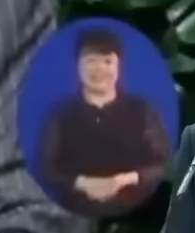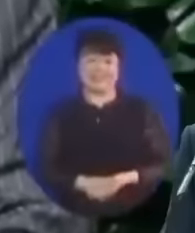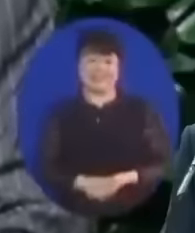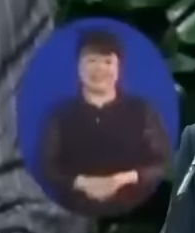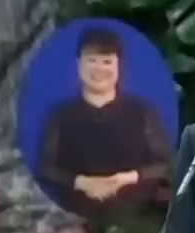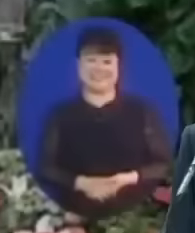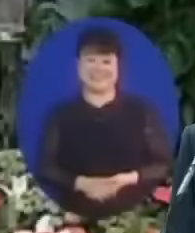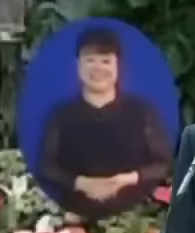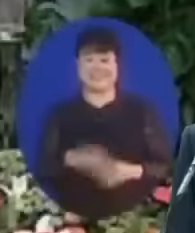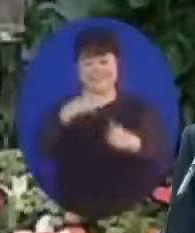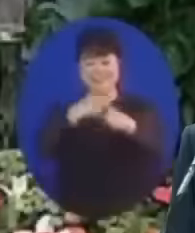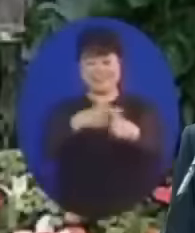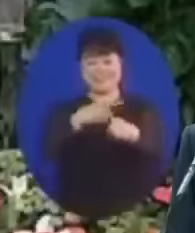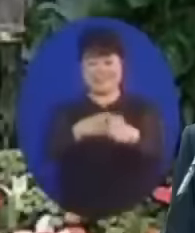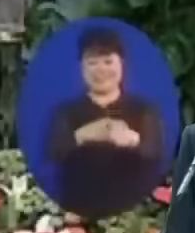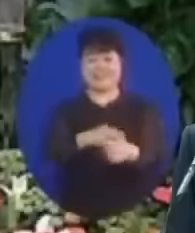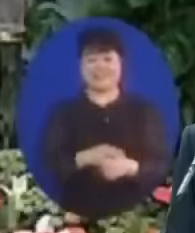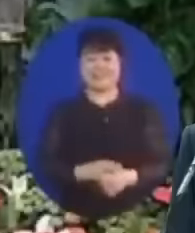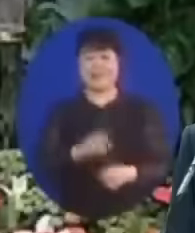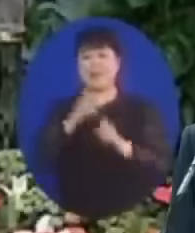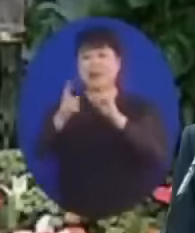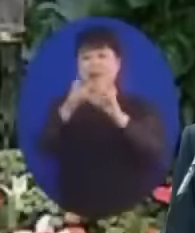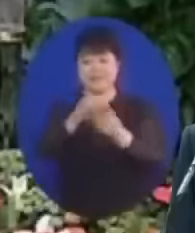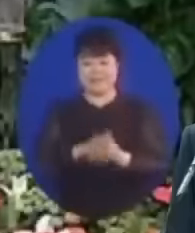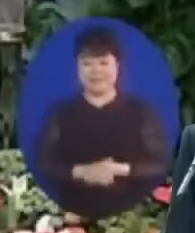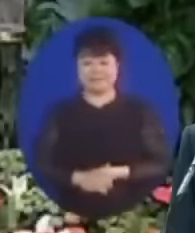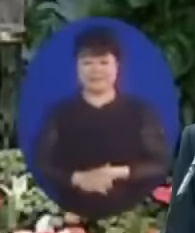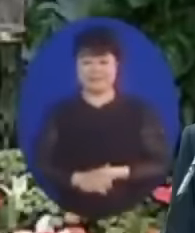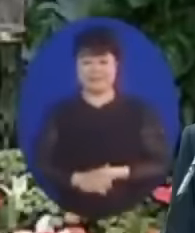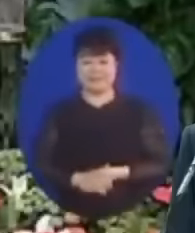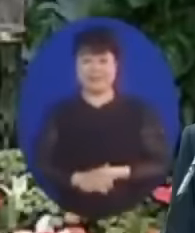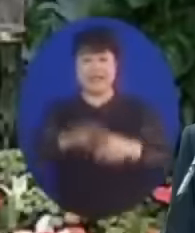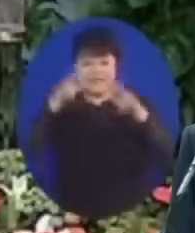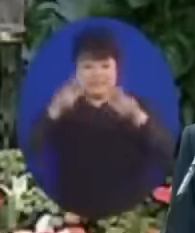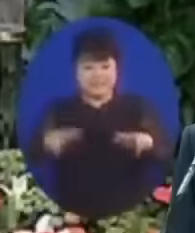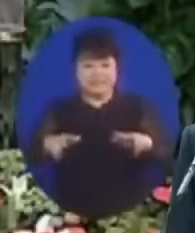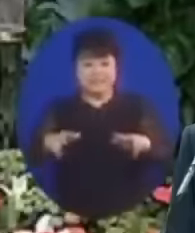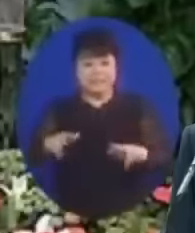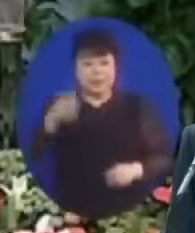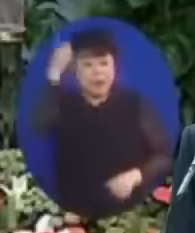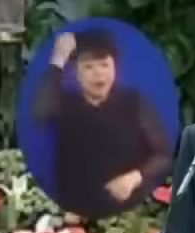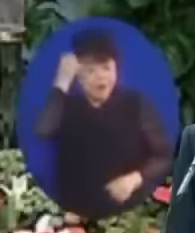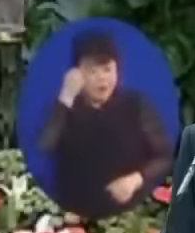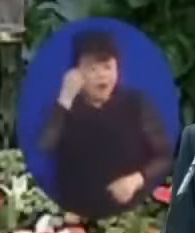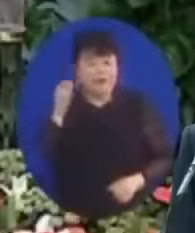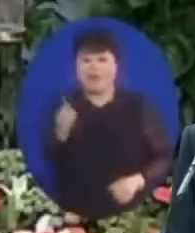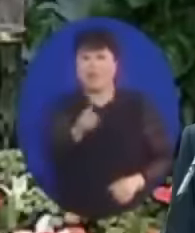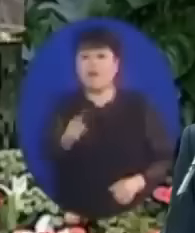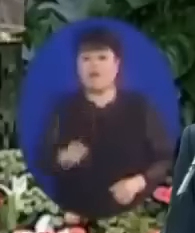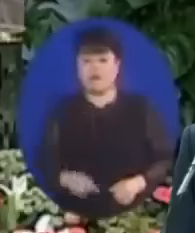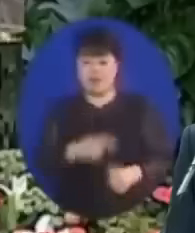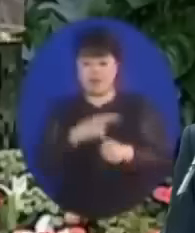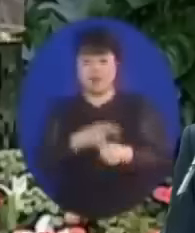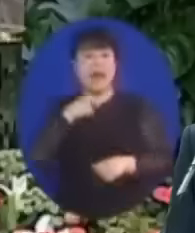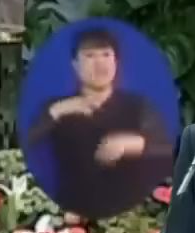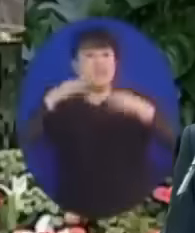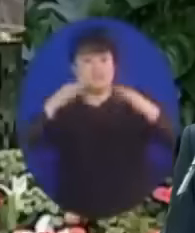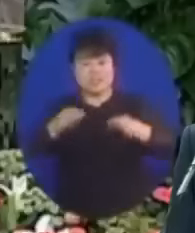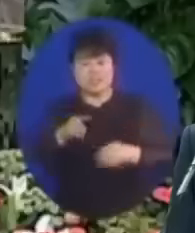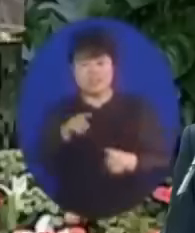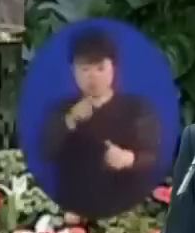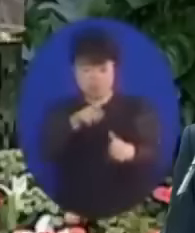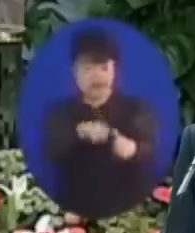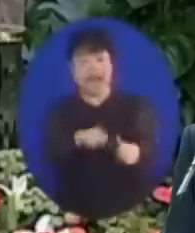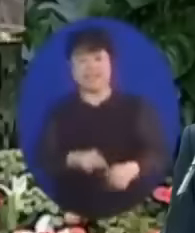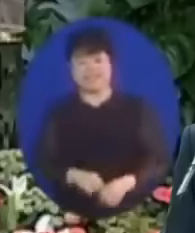그래서 교관이 우리에게 말하는 것이 내가 지금도 잊어버리지 않고 기억납니다. 교관이 소리를 지르면서 야